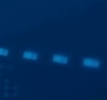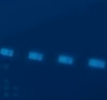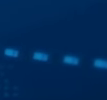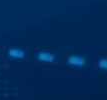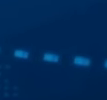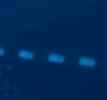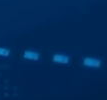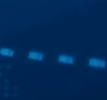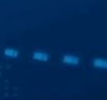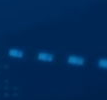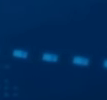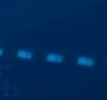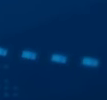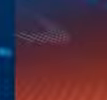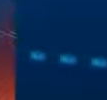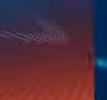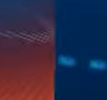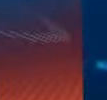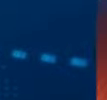АКШ доллары 330 теңге 88 тиын,